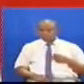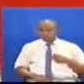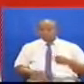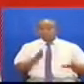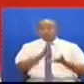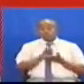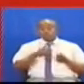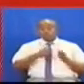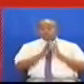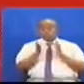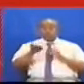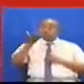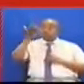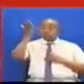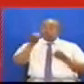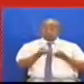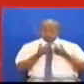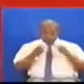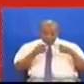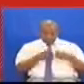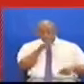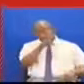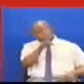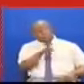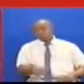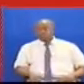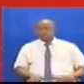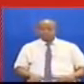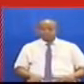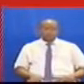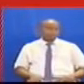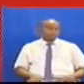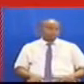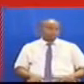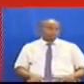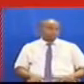tunamshukuru sana Mwenyezi Mungu kutupa rais huyu. Lakini